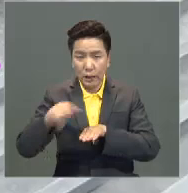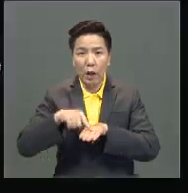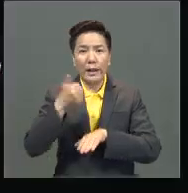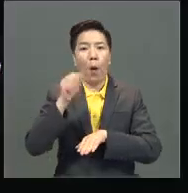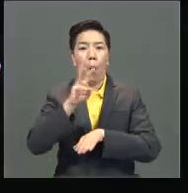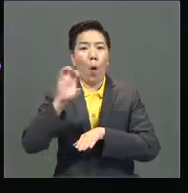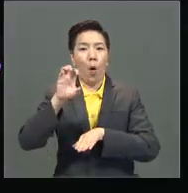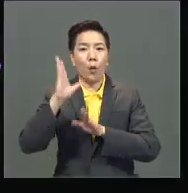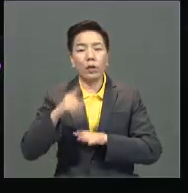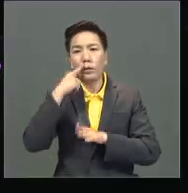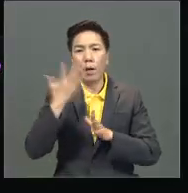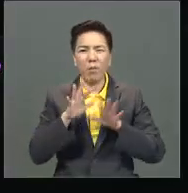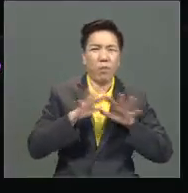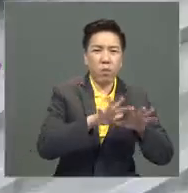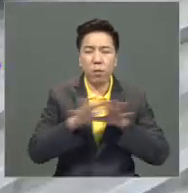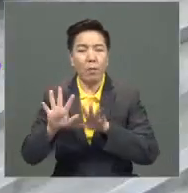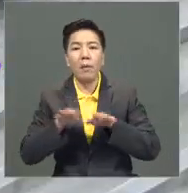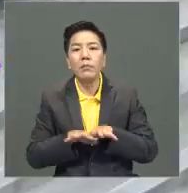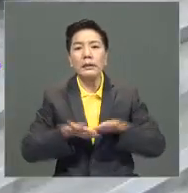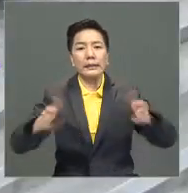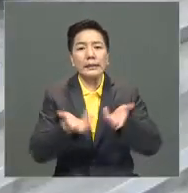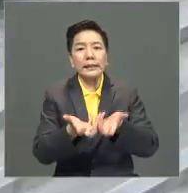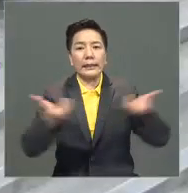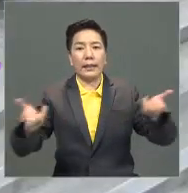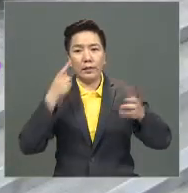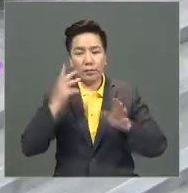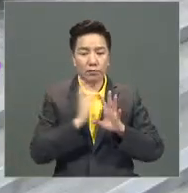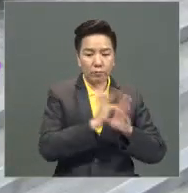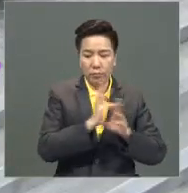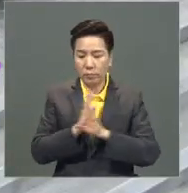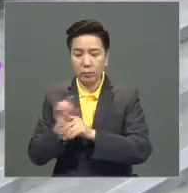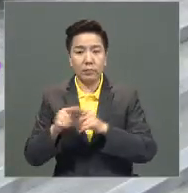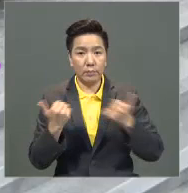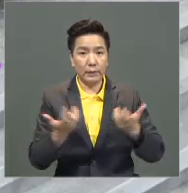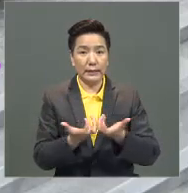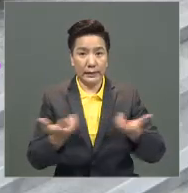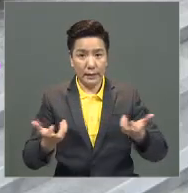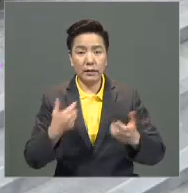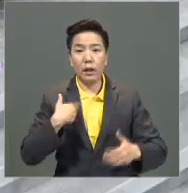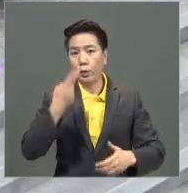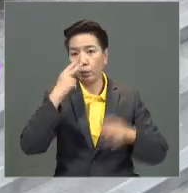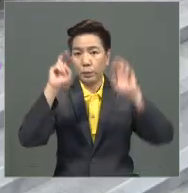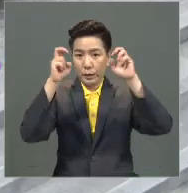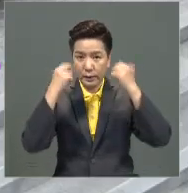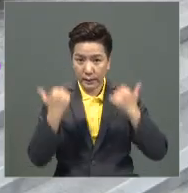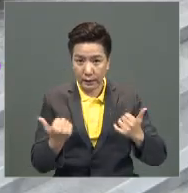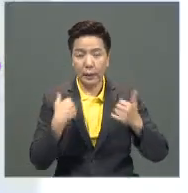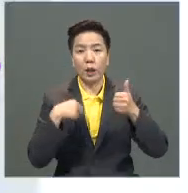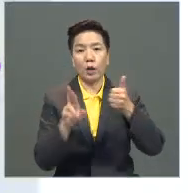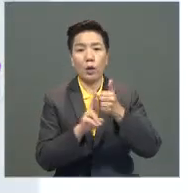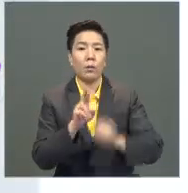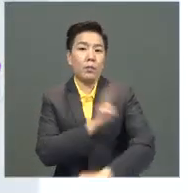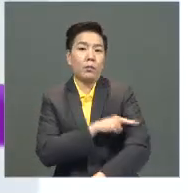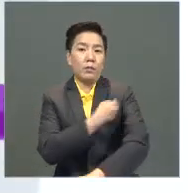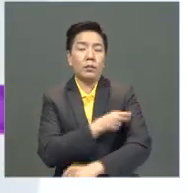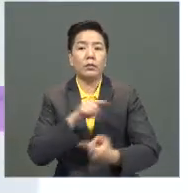จได้600คนเพื่อลดความแออัดของประชาชนที่ไปรอรับบริการนะคะไปฟังประเด็นนี้จากรองนายแ